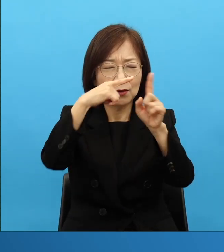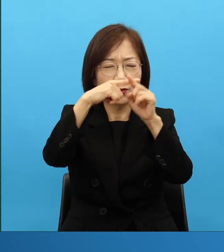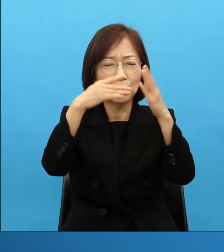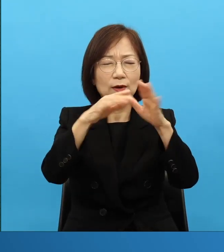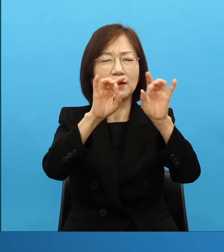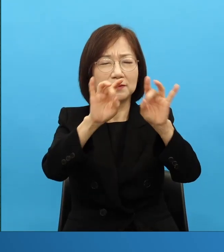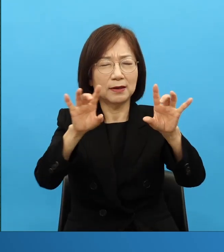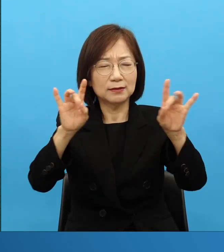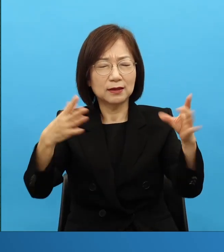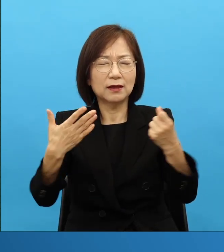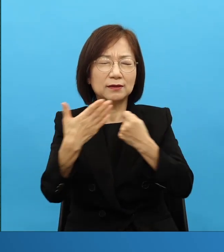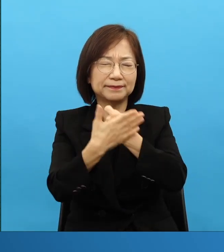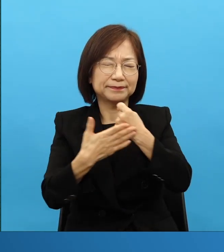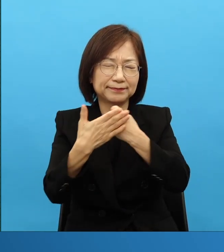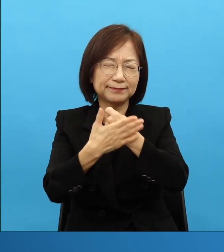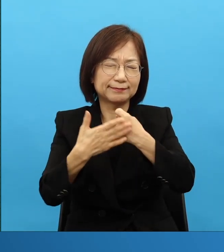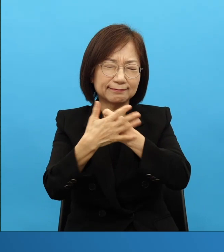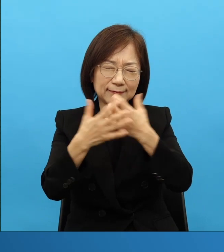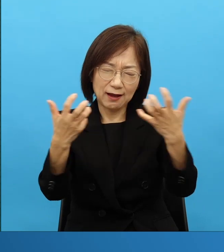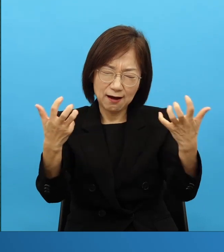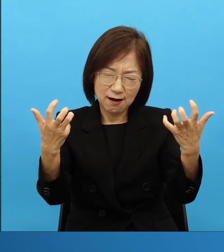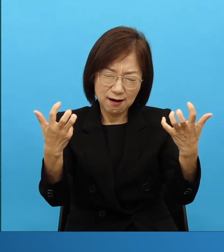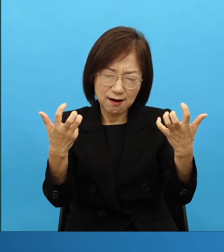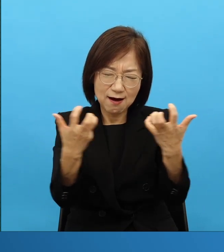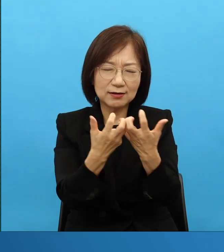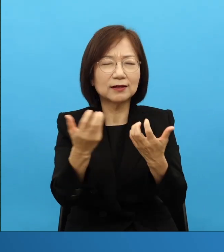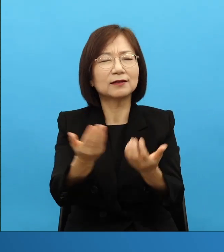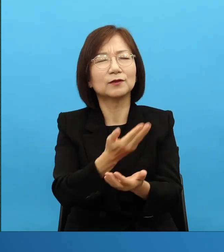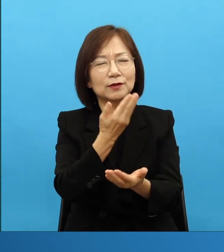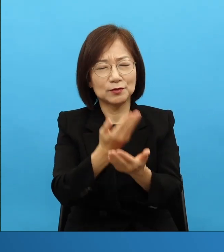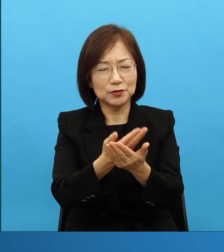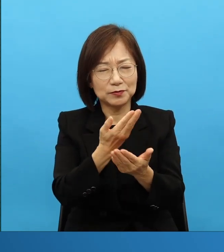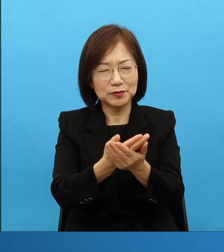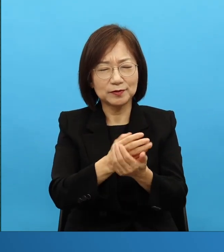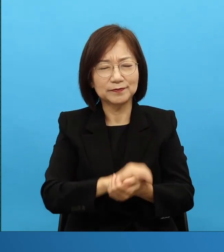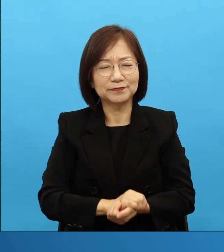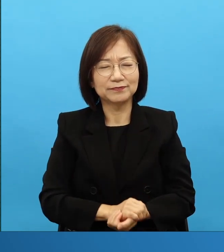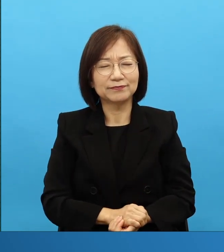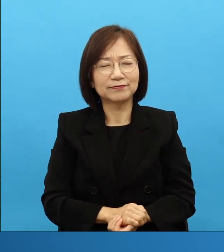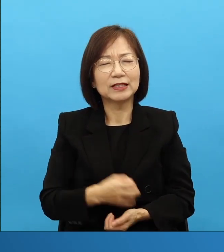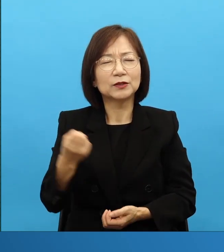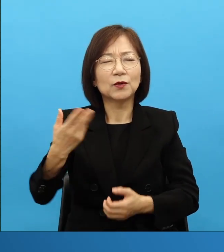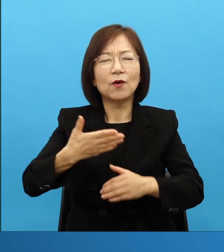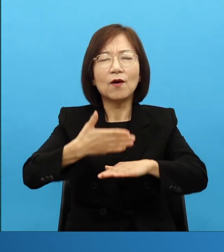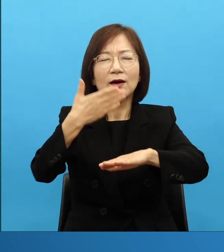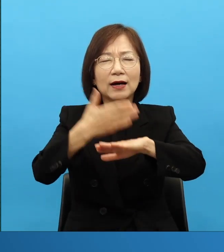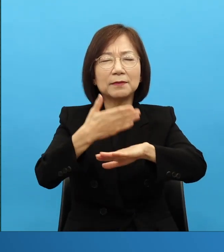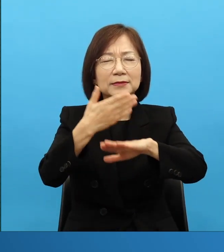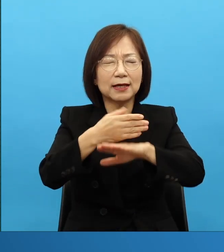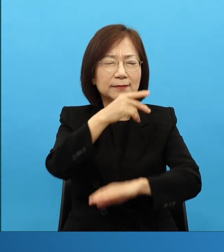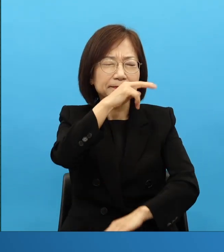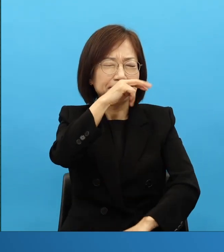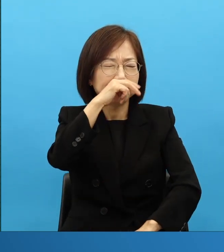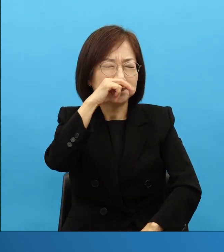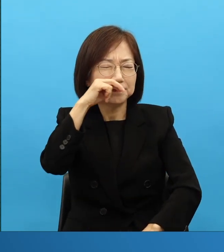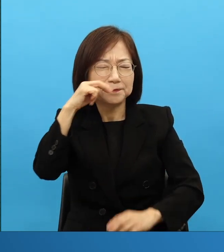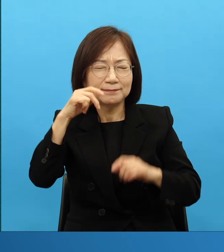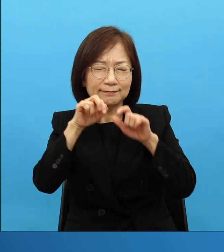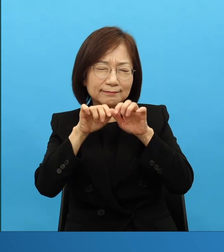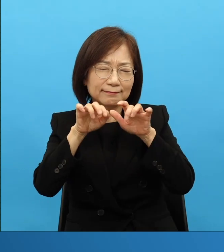파도처럼 일어나고 감사의 향기가 백합화처럼 피어나 치유와 회복의 축제가